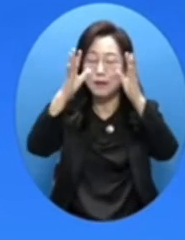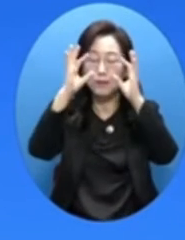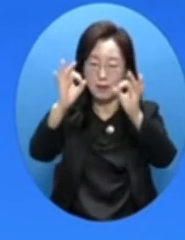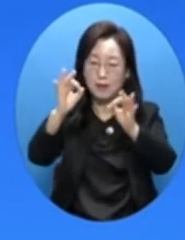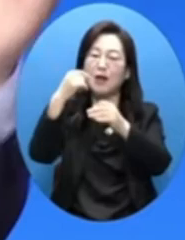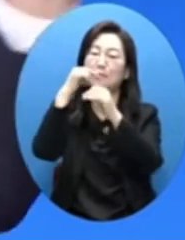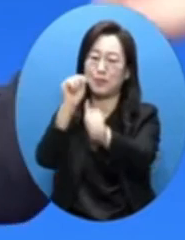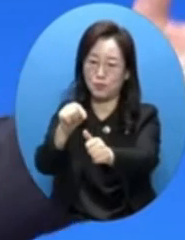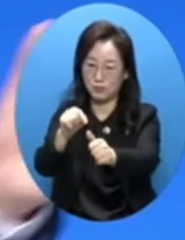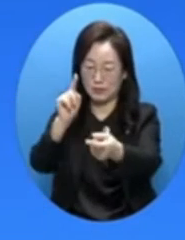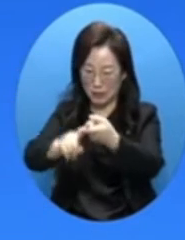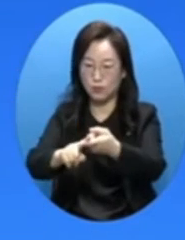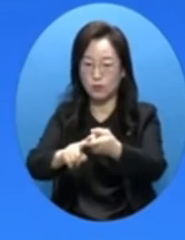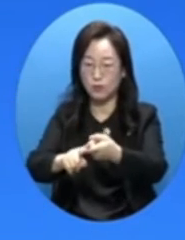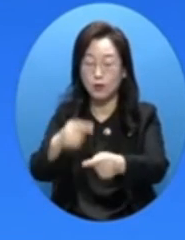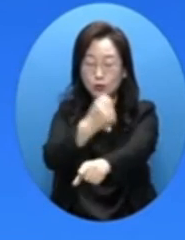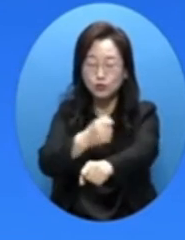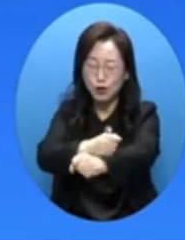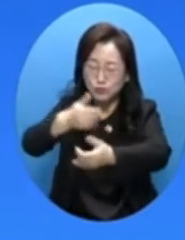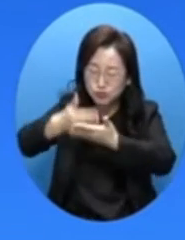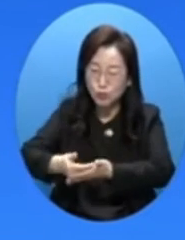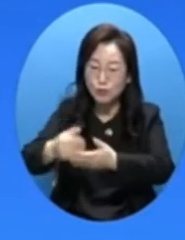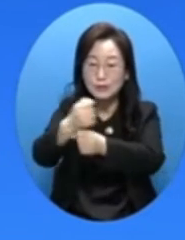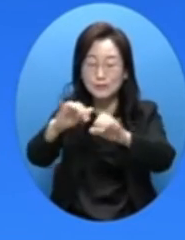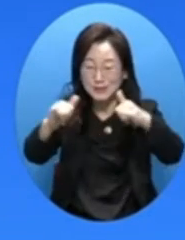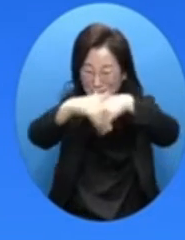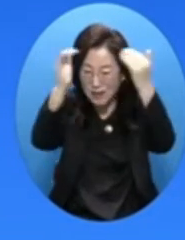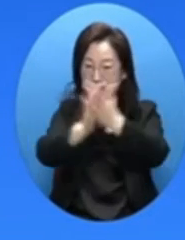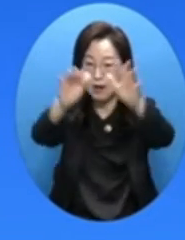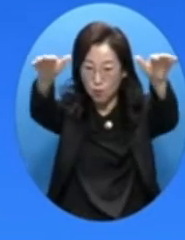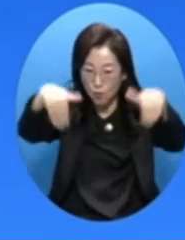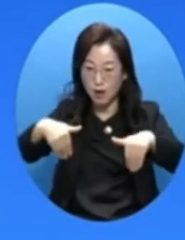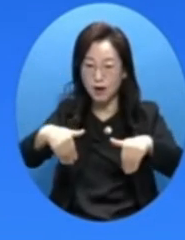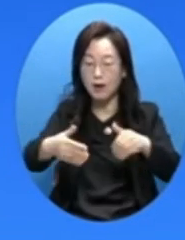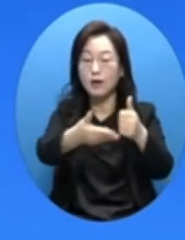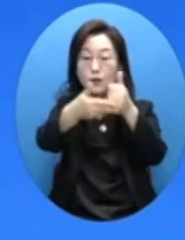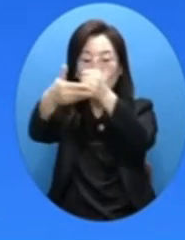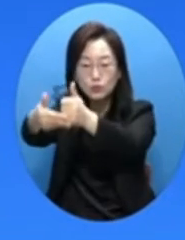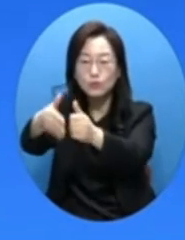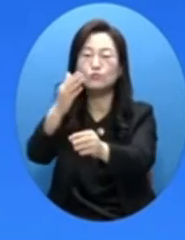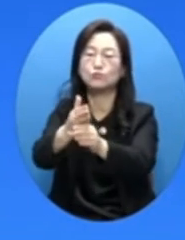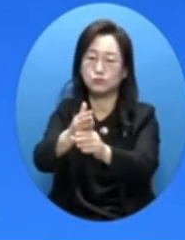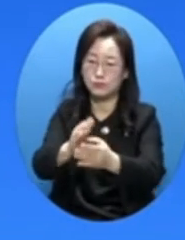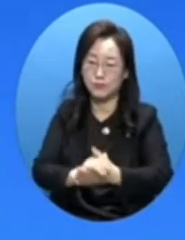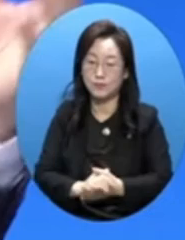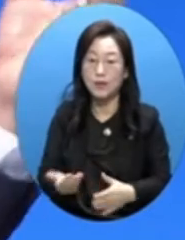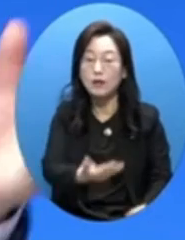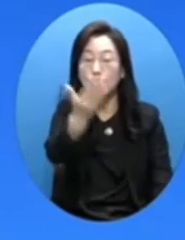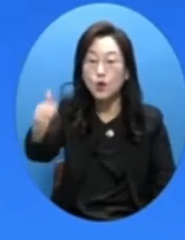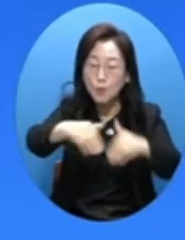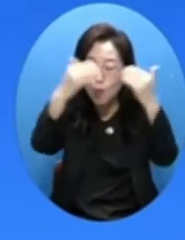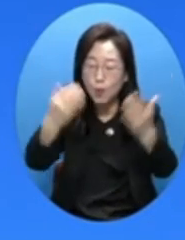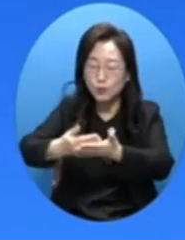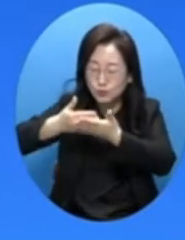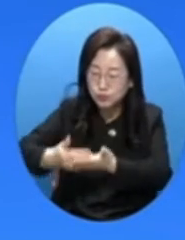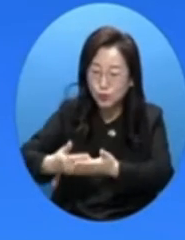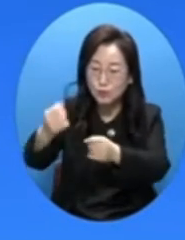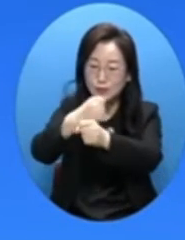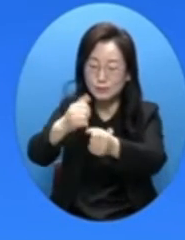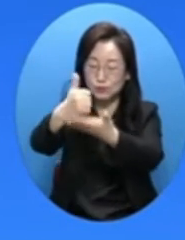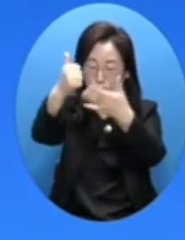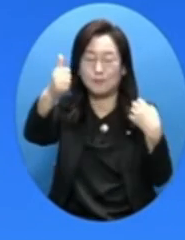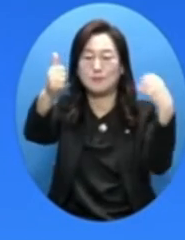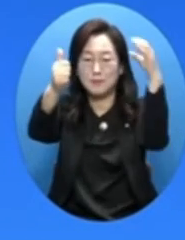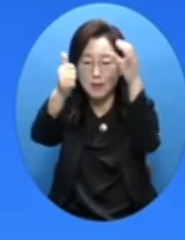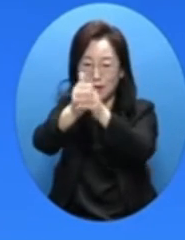말씀하십니다. 수고하고 무거운 짐자들아 다 내게로 오라. 주님 우리를 초청하고 계신 것입니다. 여러분 모든 무거운 짐을 주님께 지고